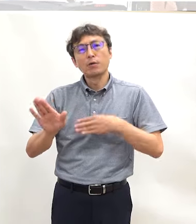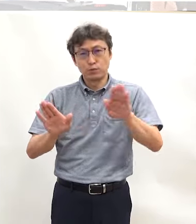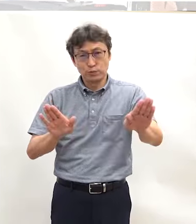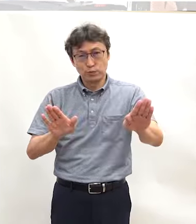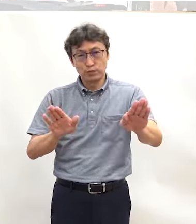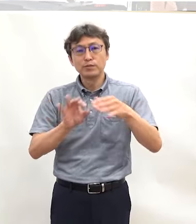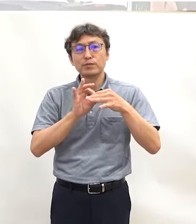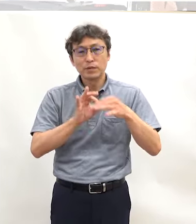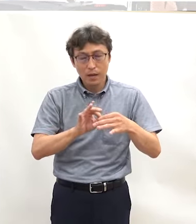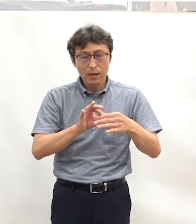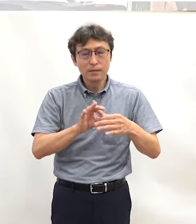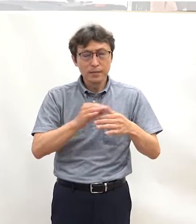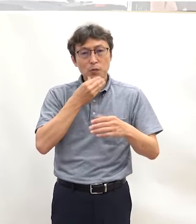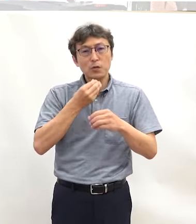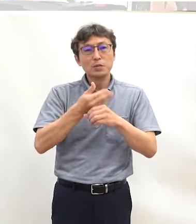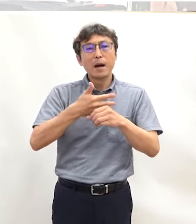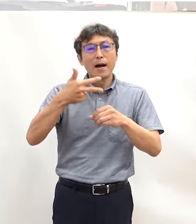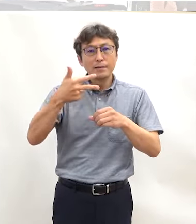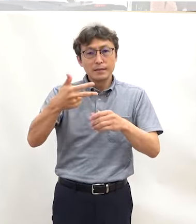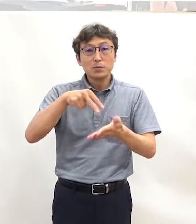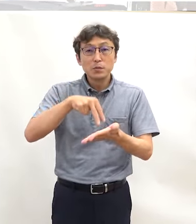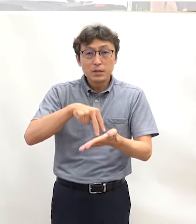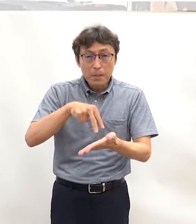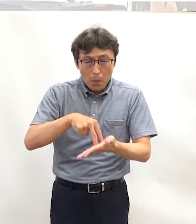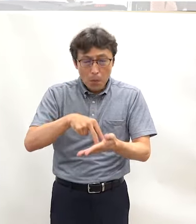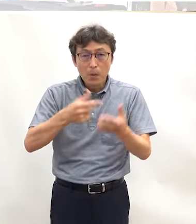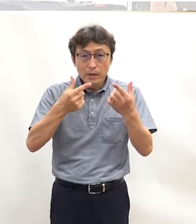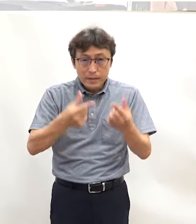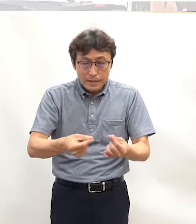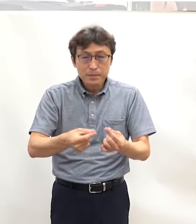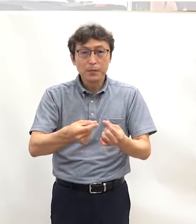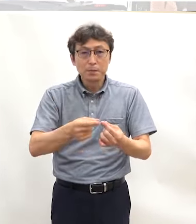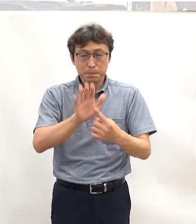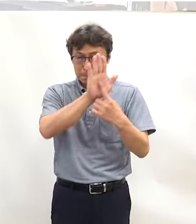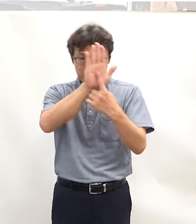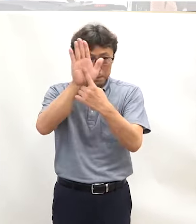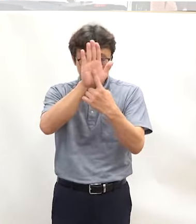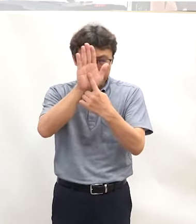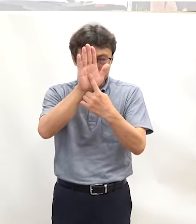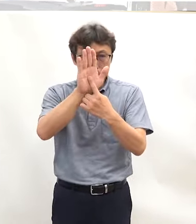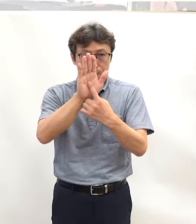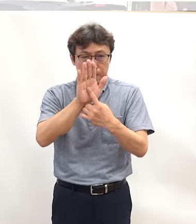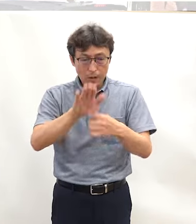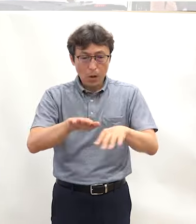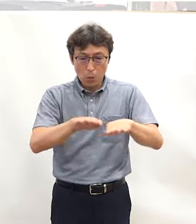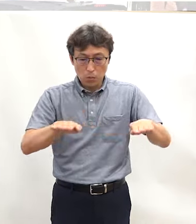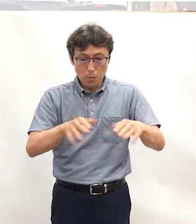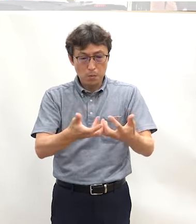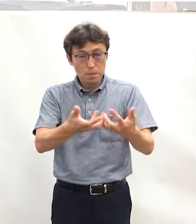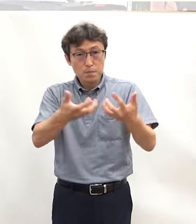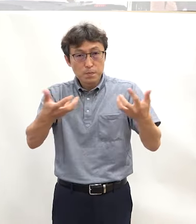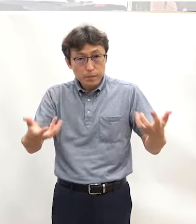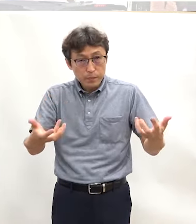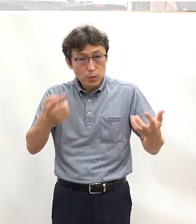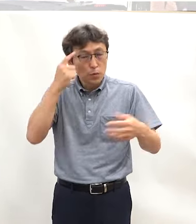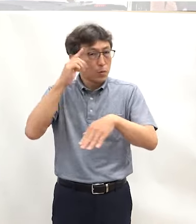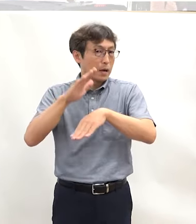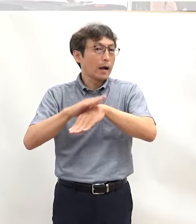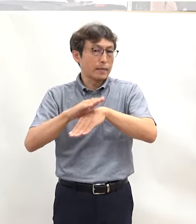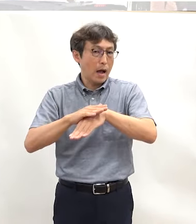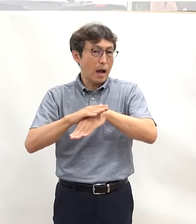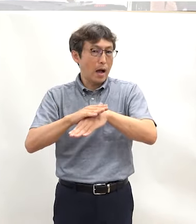という旗を立ててですね、こういった体制を組んでいきたいというふうに考えています。それから、